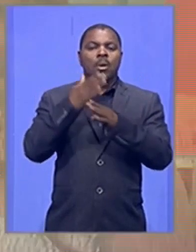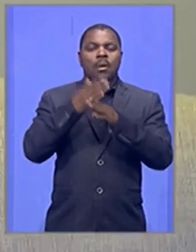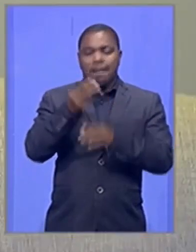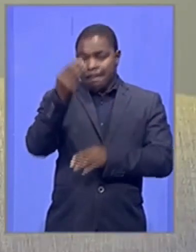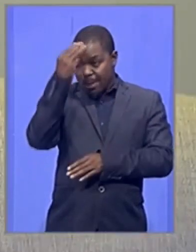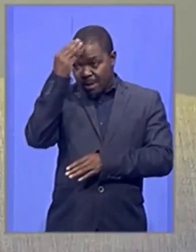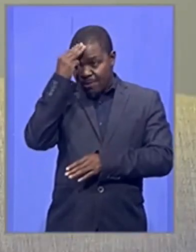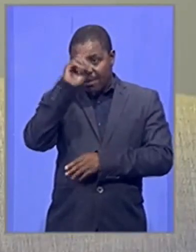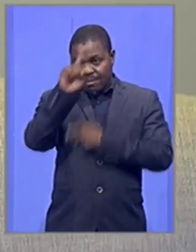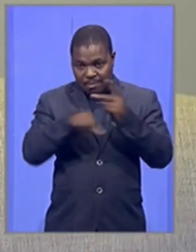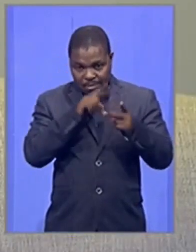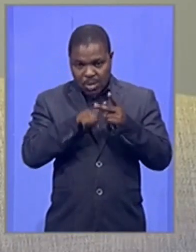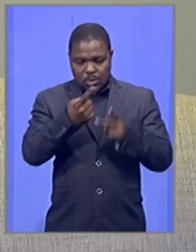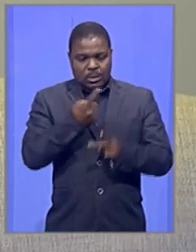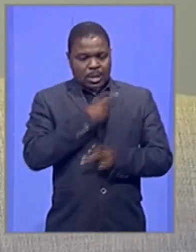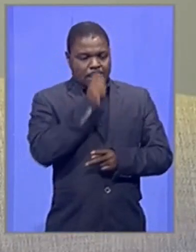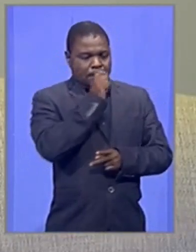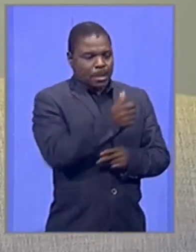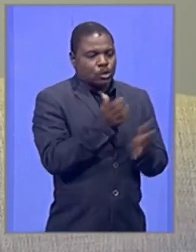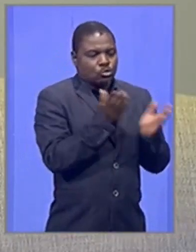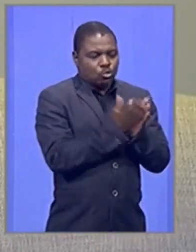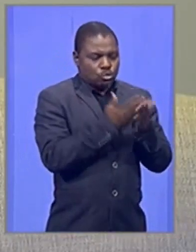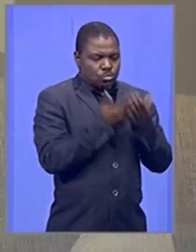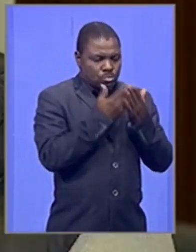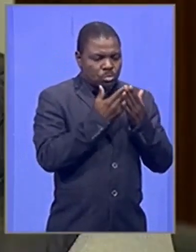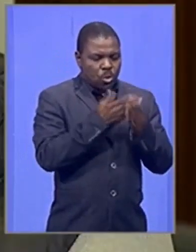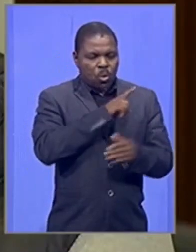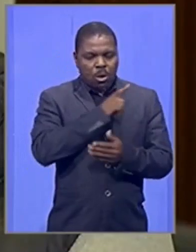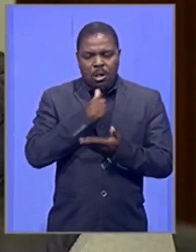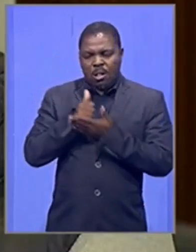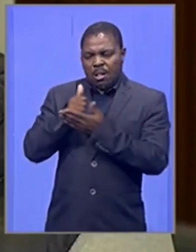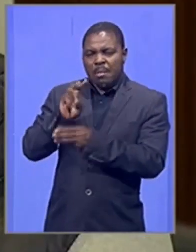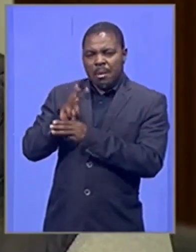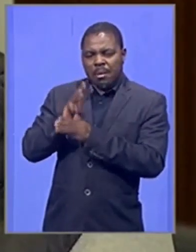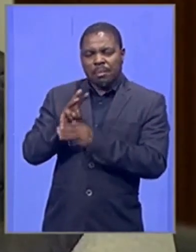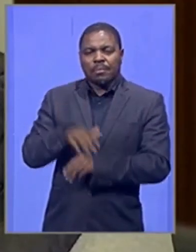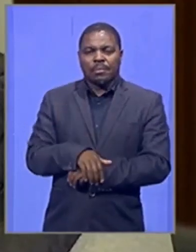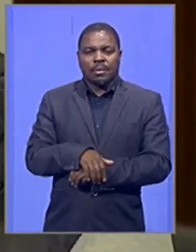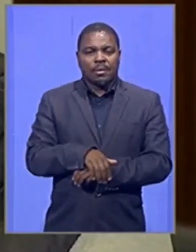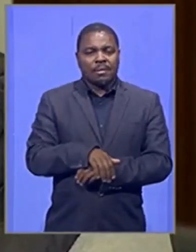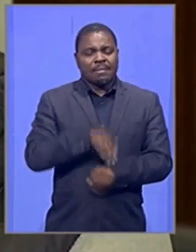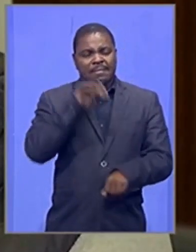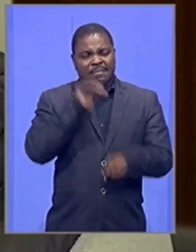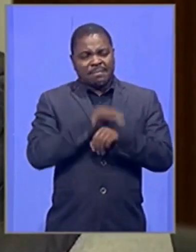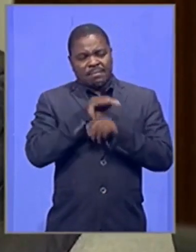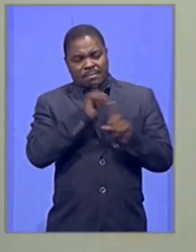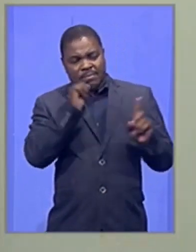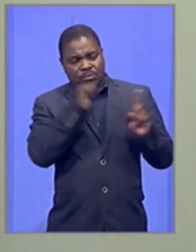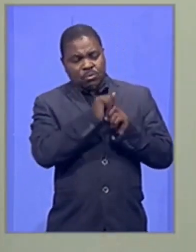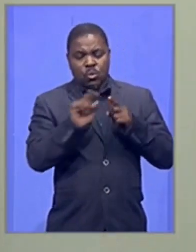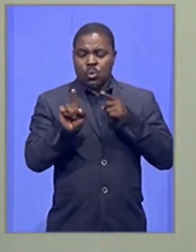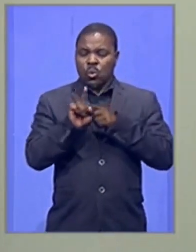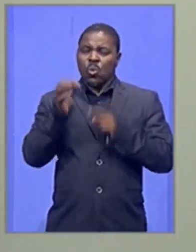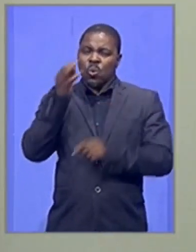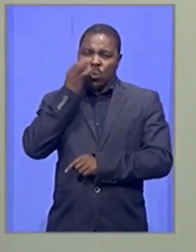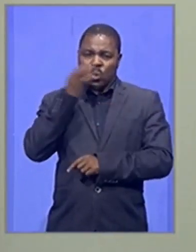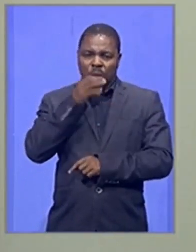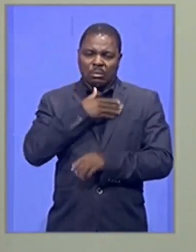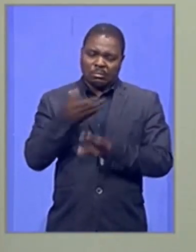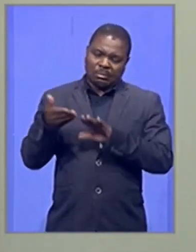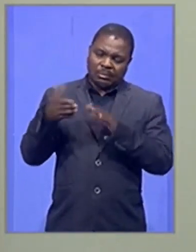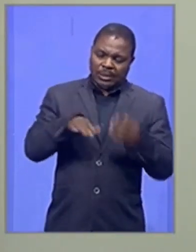ikenya sekolo ho fokotsa boima bo mme wa ka neng a bofila. Motswalle wa Letshaba wa hloho ya kgomo o re lefu la hae le butse leqeba le